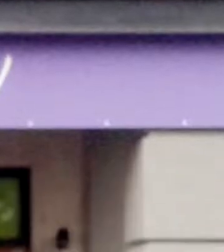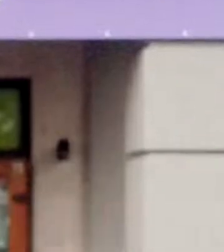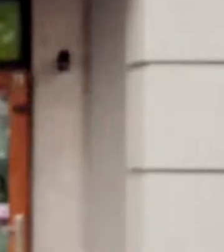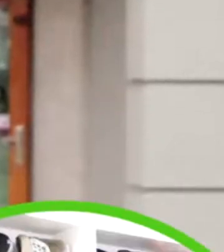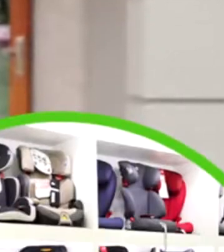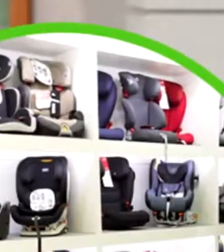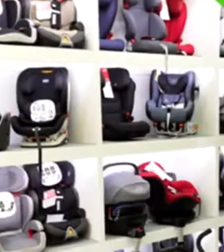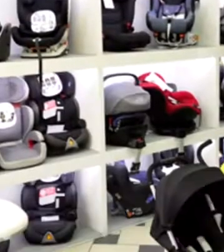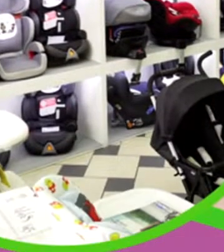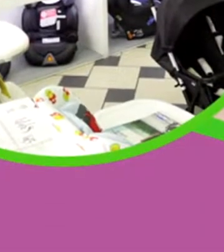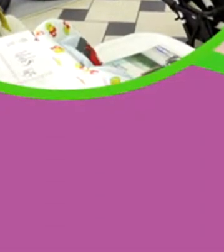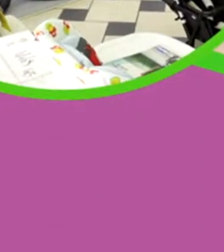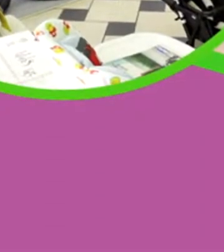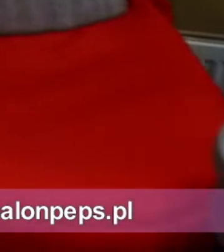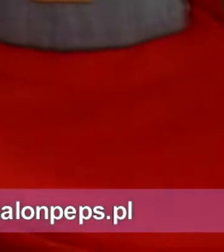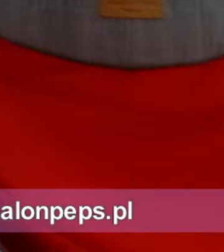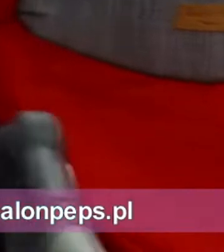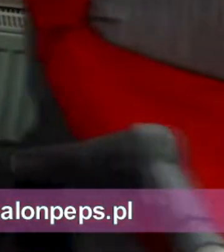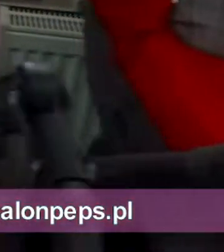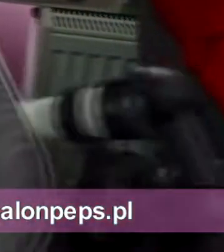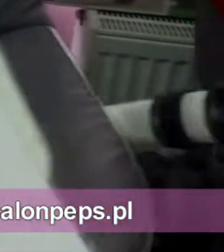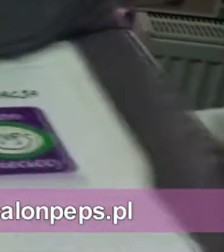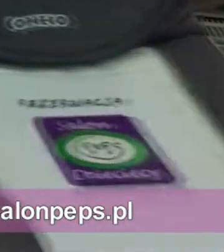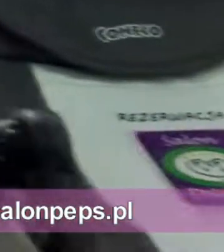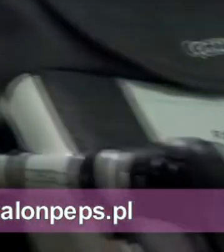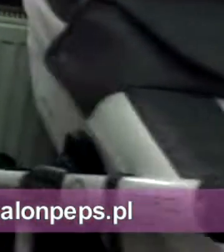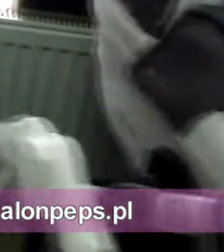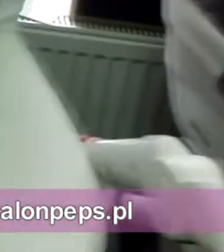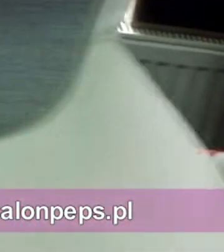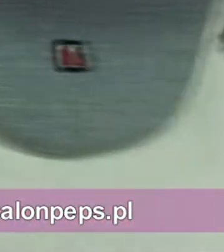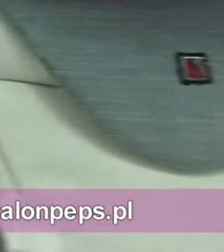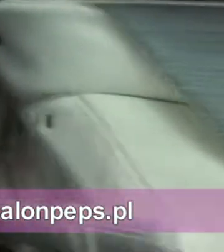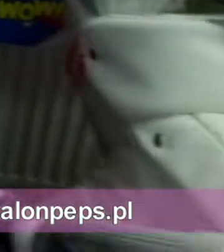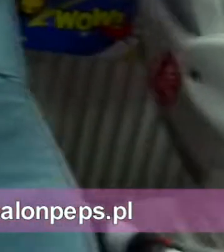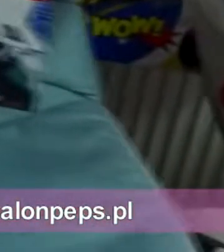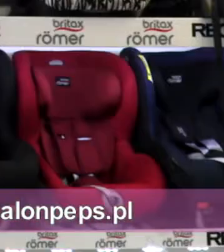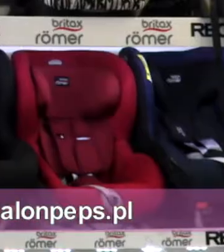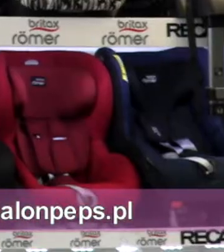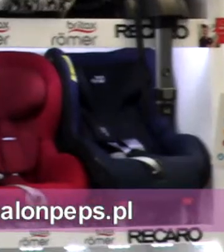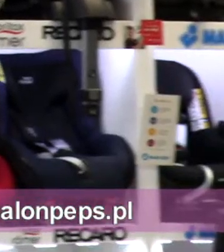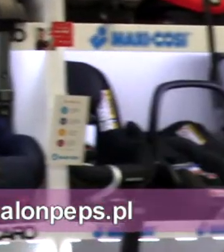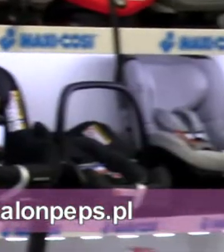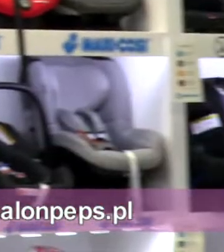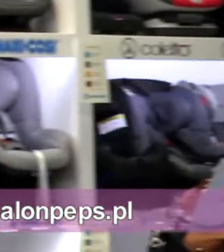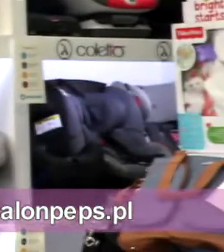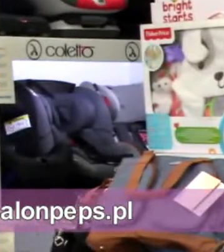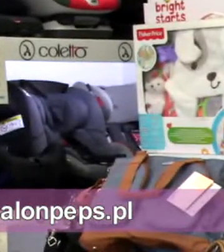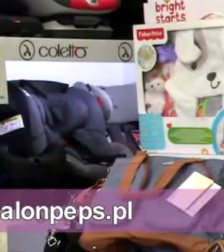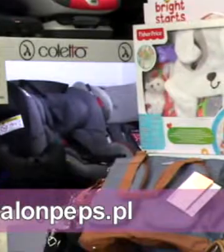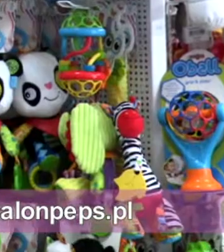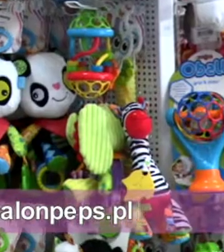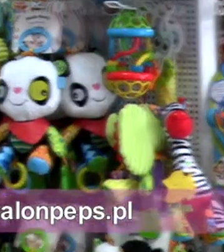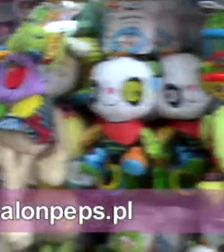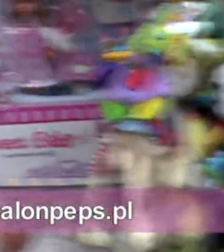Salon dziecięcy PEPS. Wszystko dla dziecka. Największy wybór wózków dziecięcych i fotelików samochodowych.